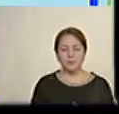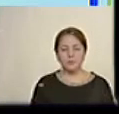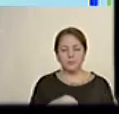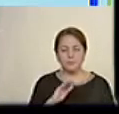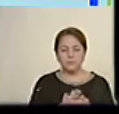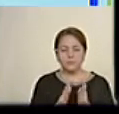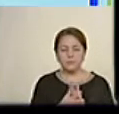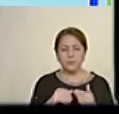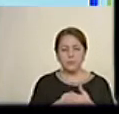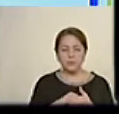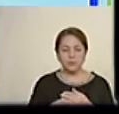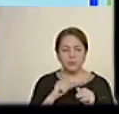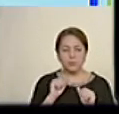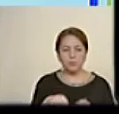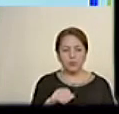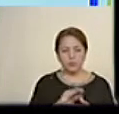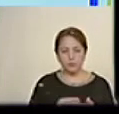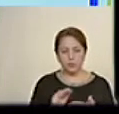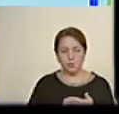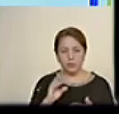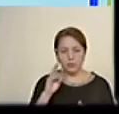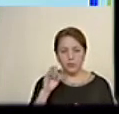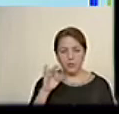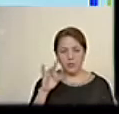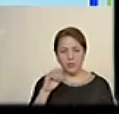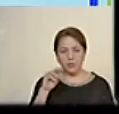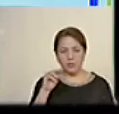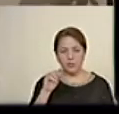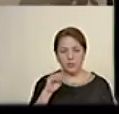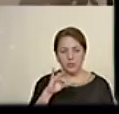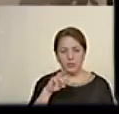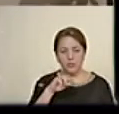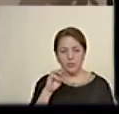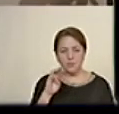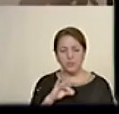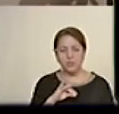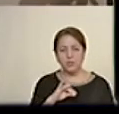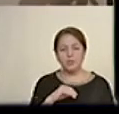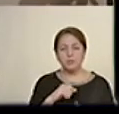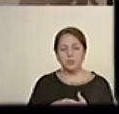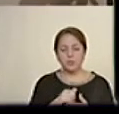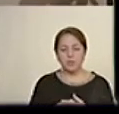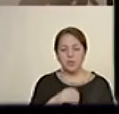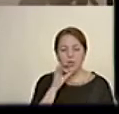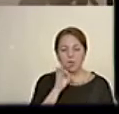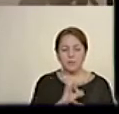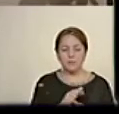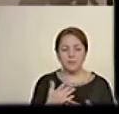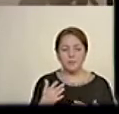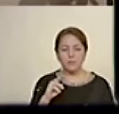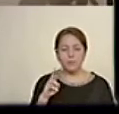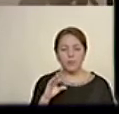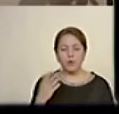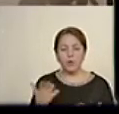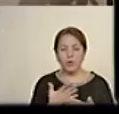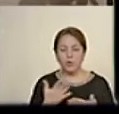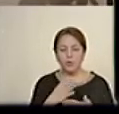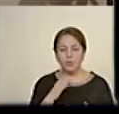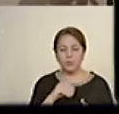Обстоятельства причины могут быть выражены наречиями причины. Ответил по какой причине?